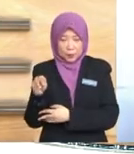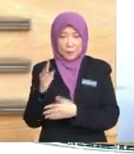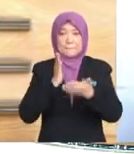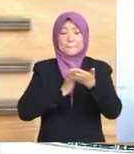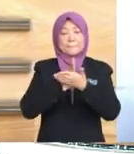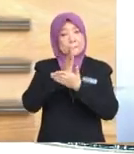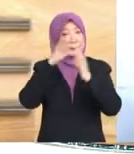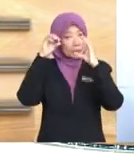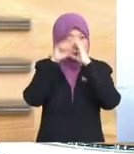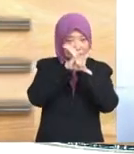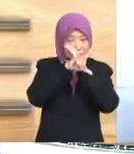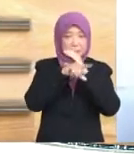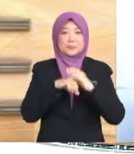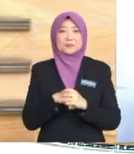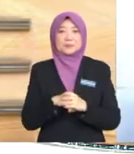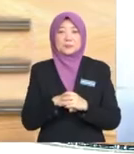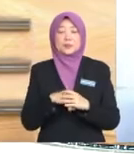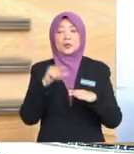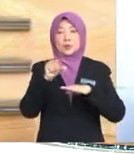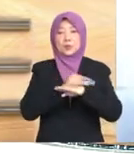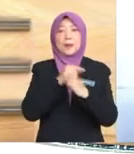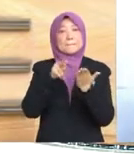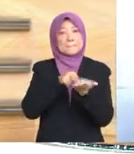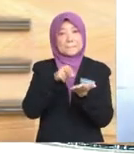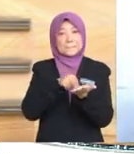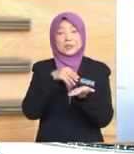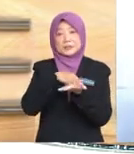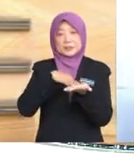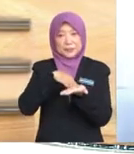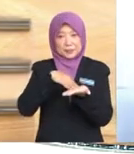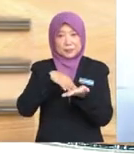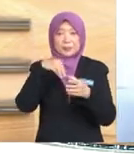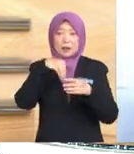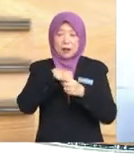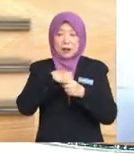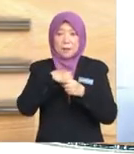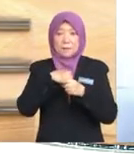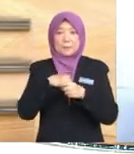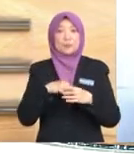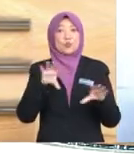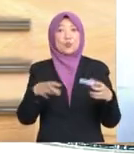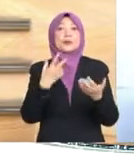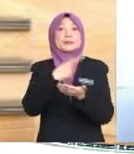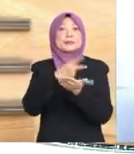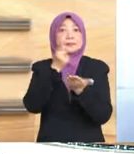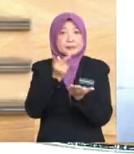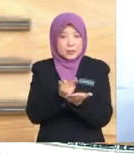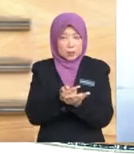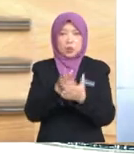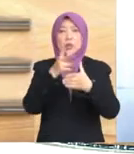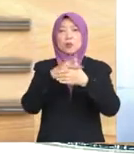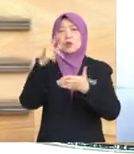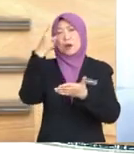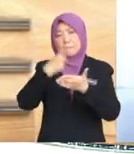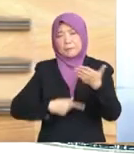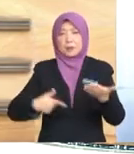teroka penggunaan buttercream dalam hiasan kek. Yeah. Okey, cikgu, seterusnya apa lagi yang kita nak kongsikan dengan